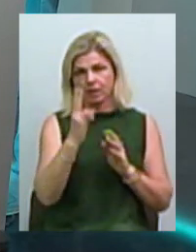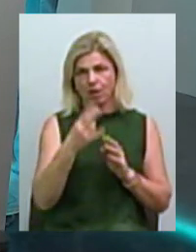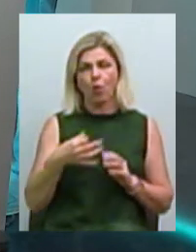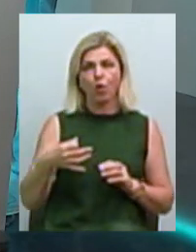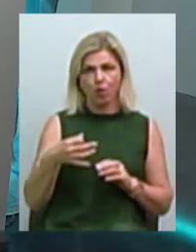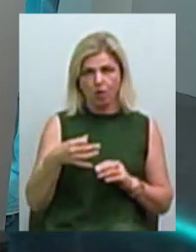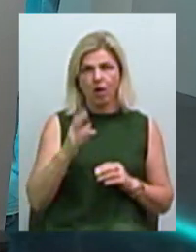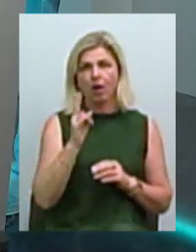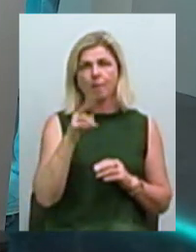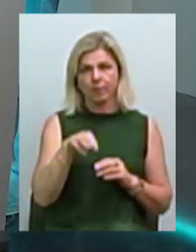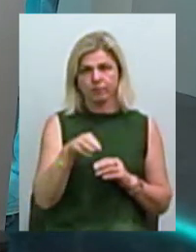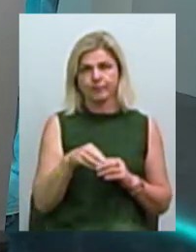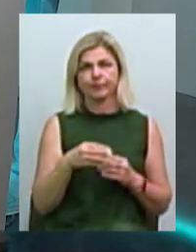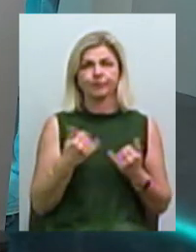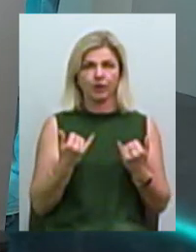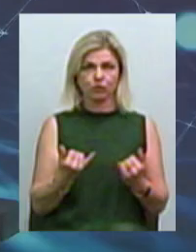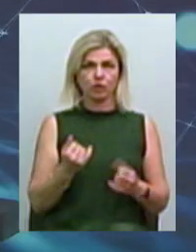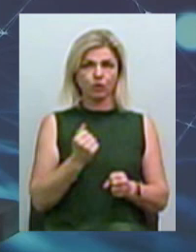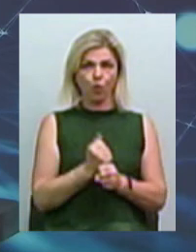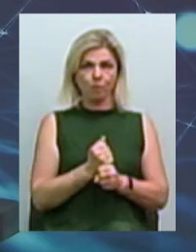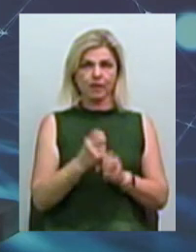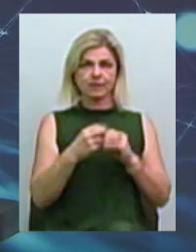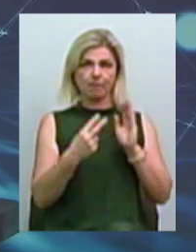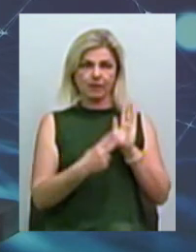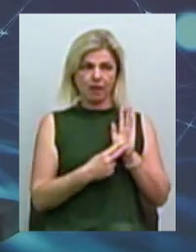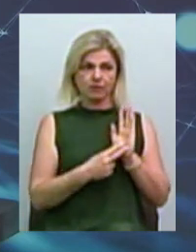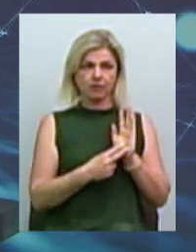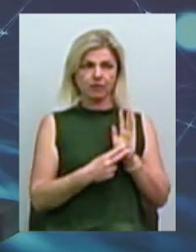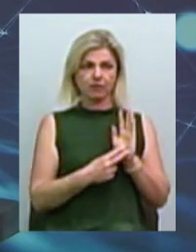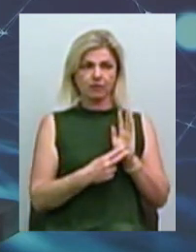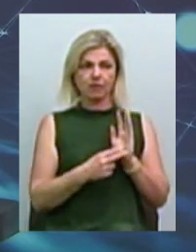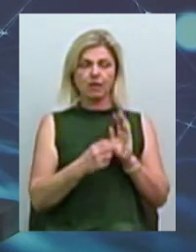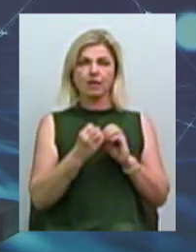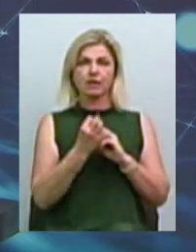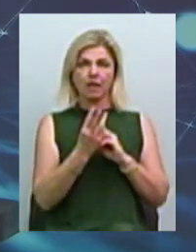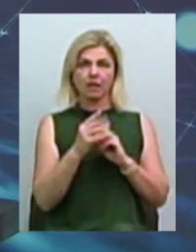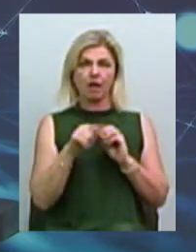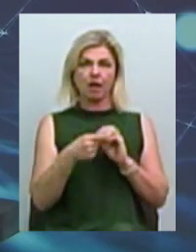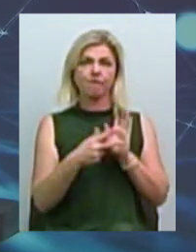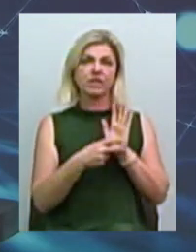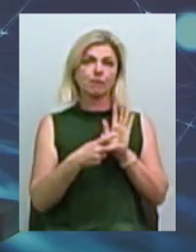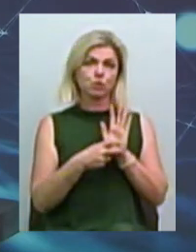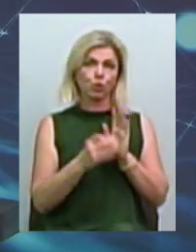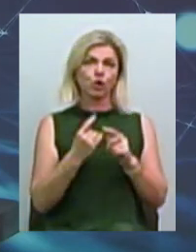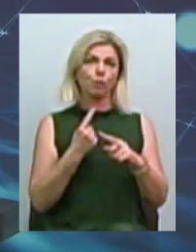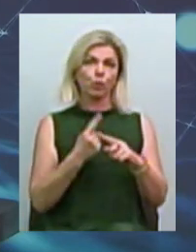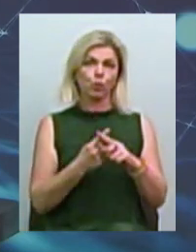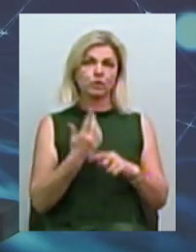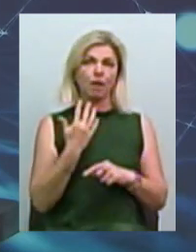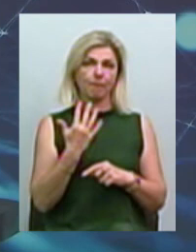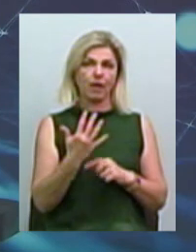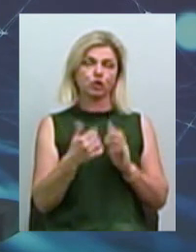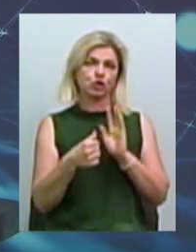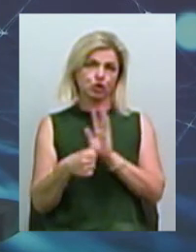По Миколаївщині. І зараз робиться 16? Зараз робиться 17, 13800, ну і плюс